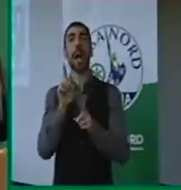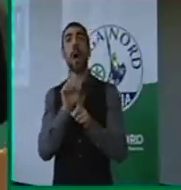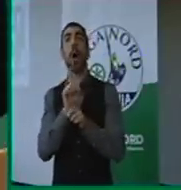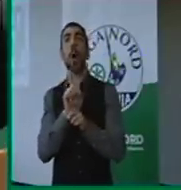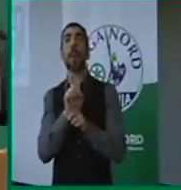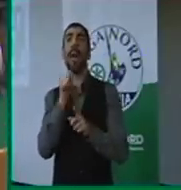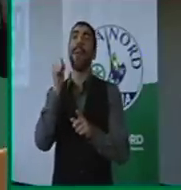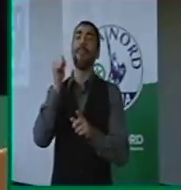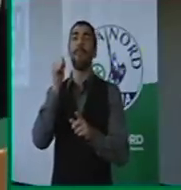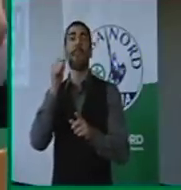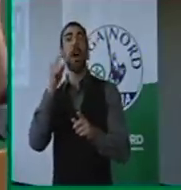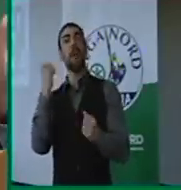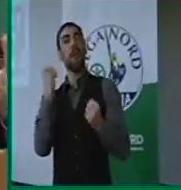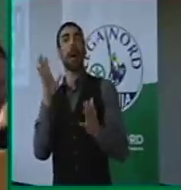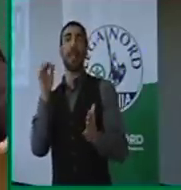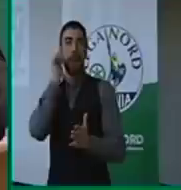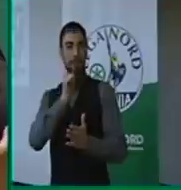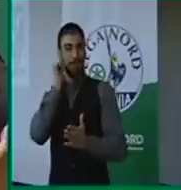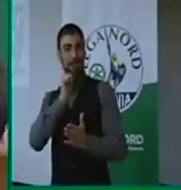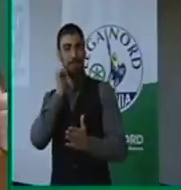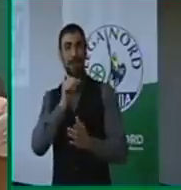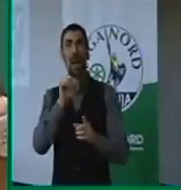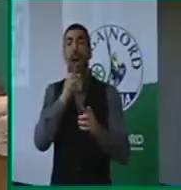forte porta inevitabilmente